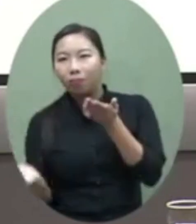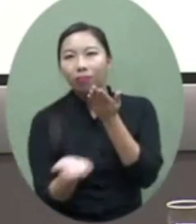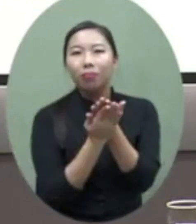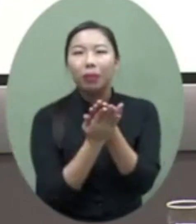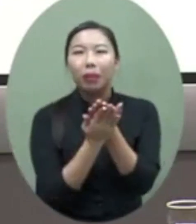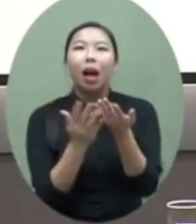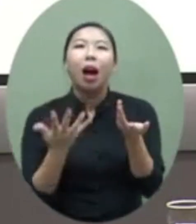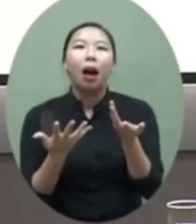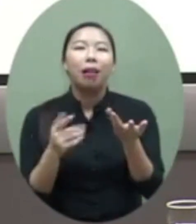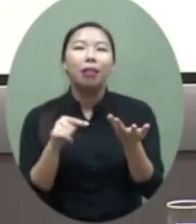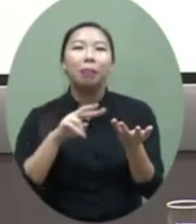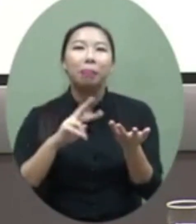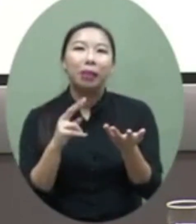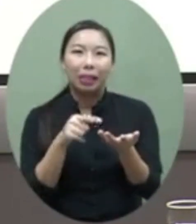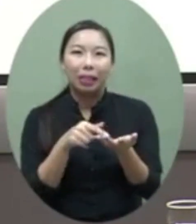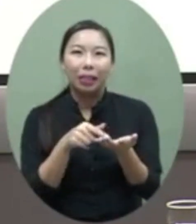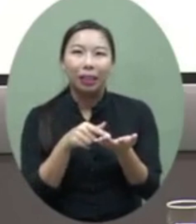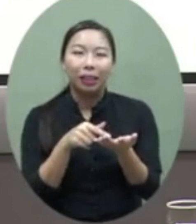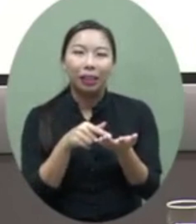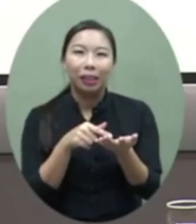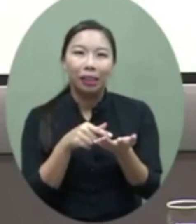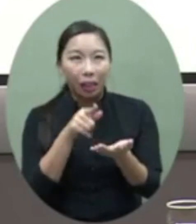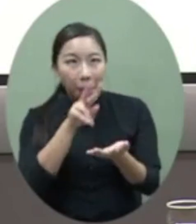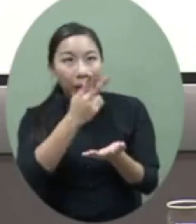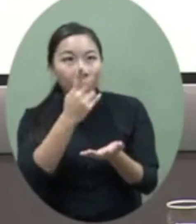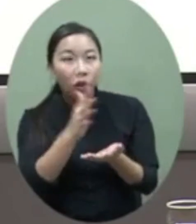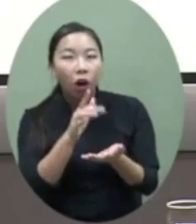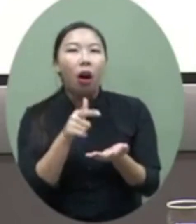嘅變化嘅時候咧，佢可能要交一啲